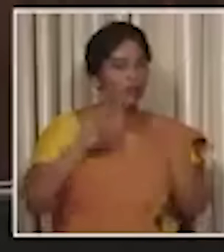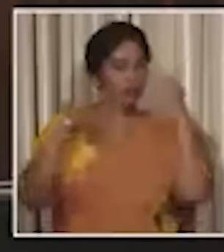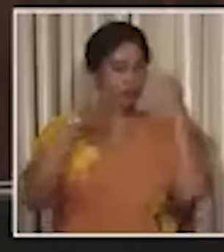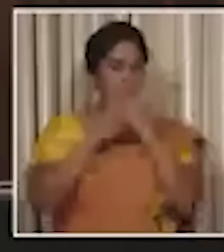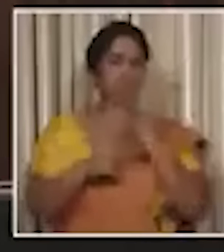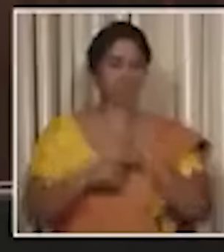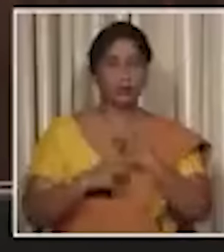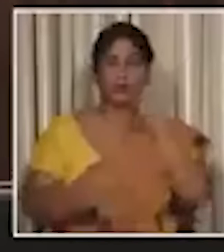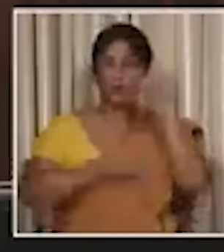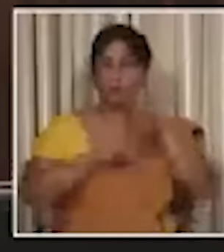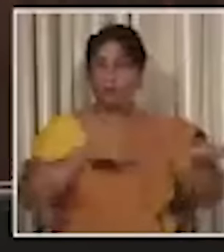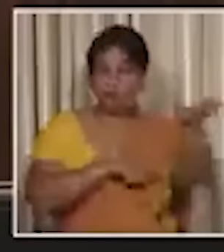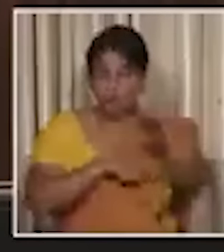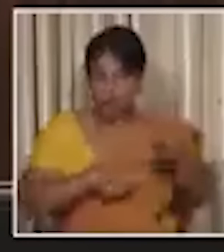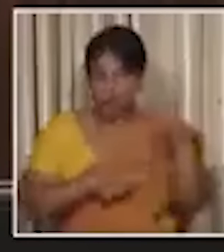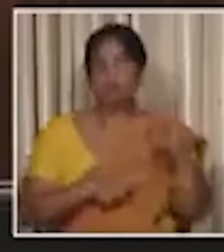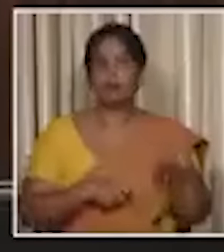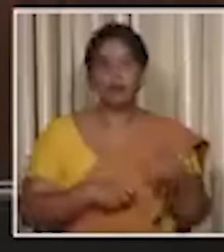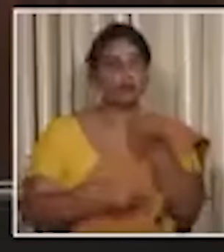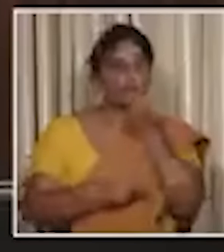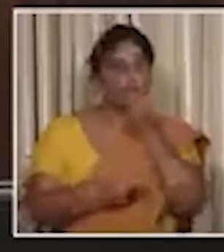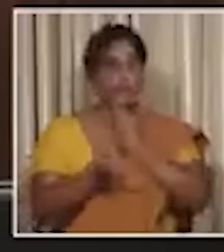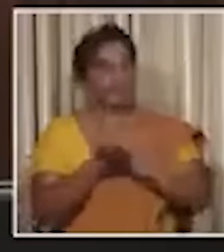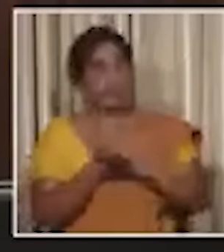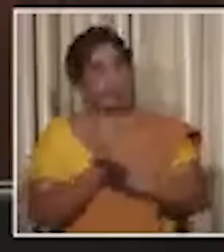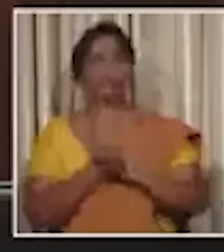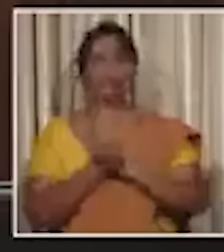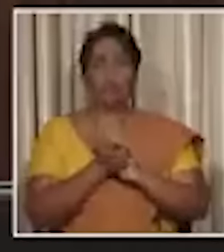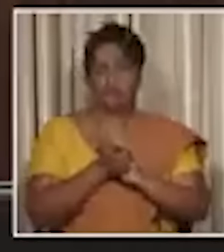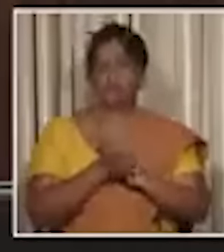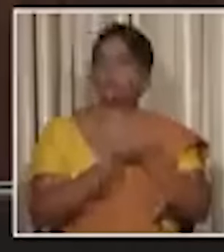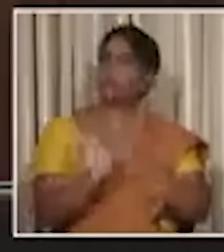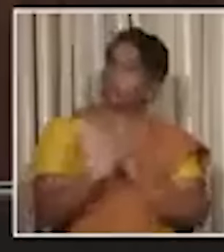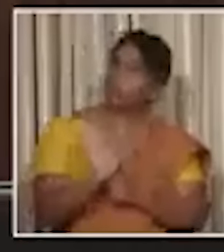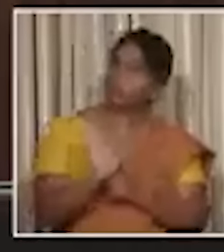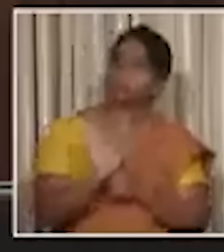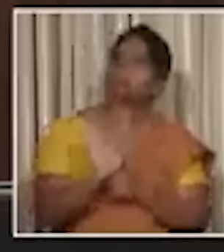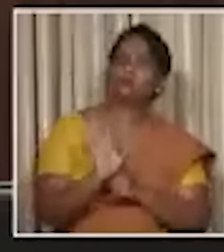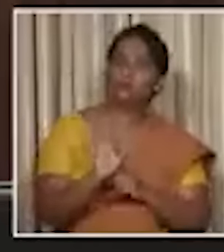கொண்ட விவசாயத்துறைக்கு நாங்கள் நகர வேண்டும். விவசாயத்துறையில் ஒரு மறுமலர்ச்சியை நாங்கள்